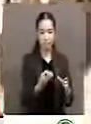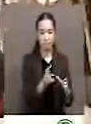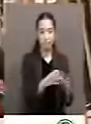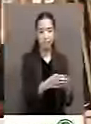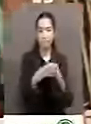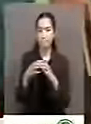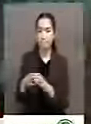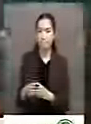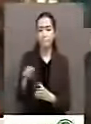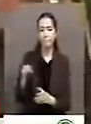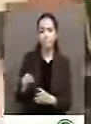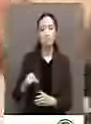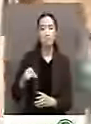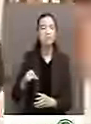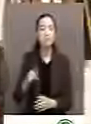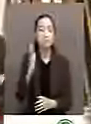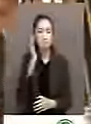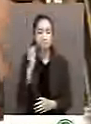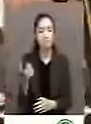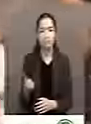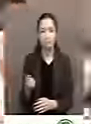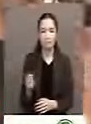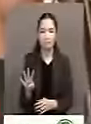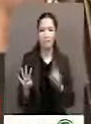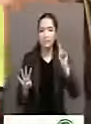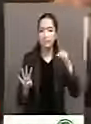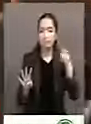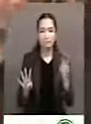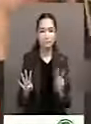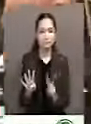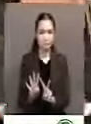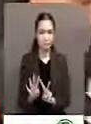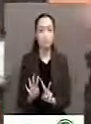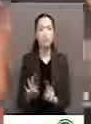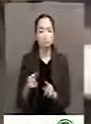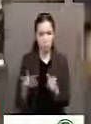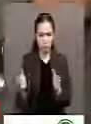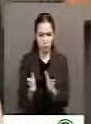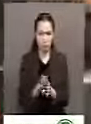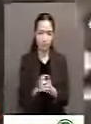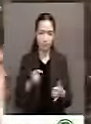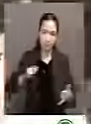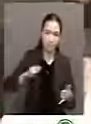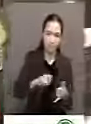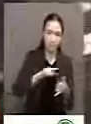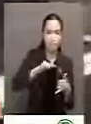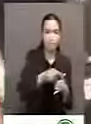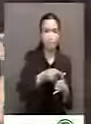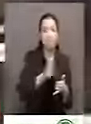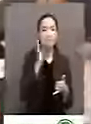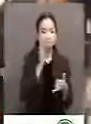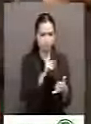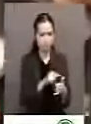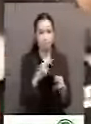คนที่อยู่ในสำนวนคดีประกอบด้วยผู้ชาย14คนผู้หญิง2คนที่ร่วมกันลงมือก่อเหตุฆ่านายธีรพงศ์ทิตท